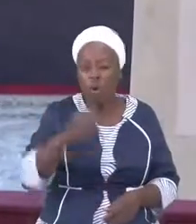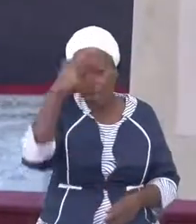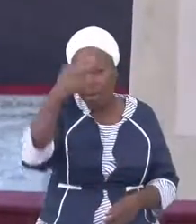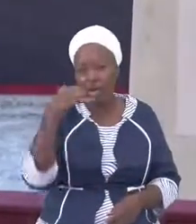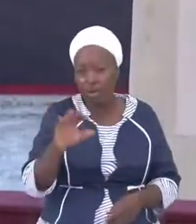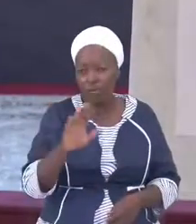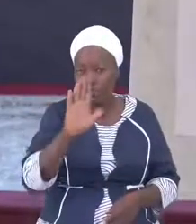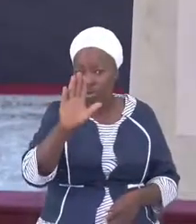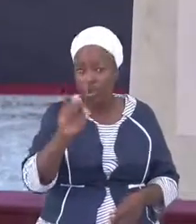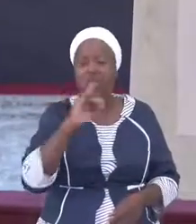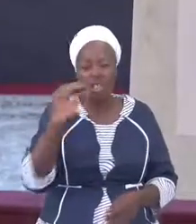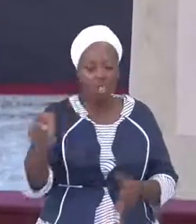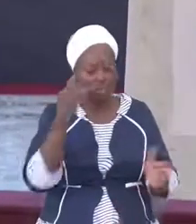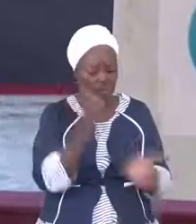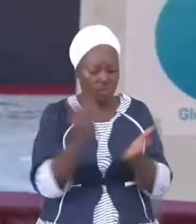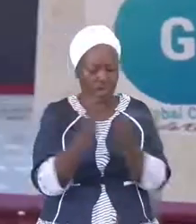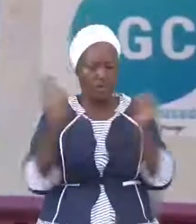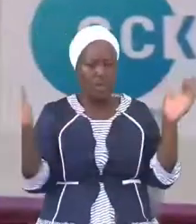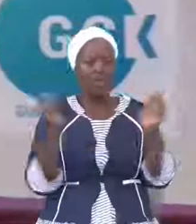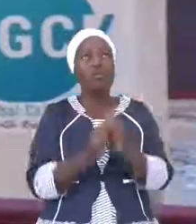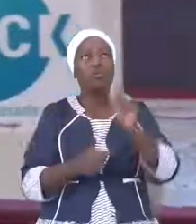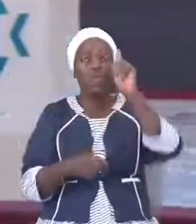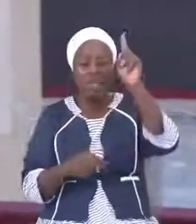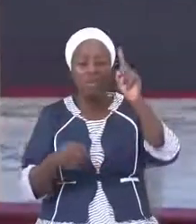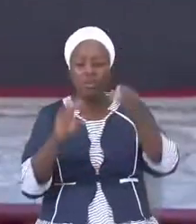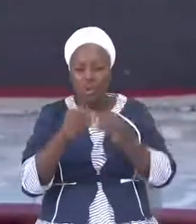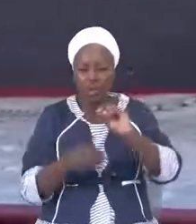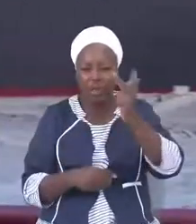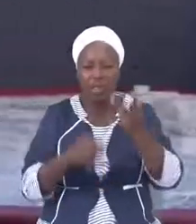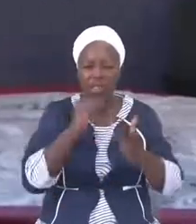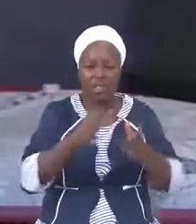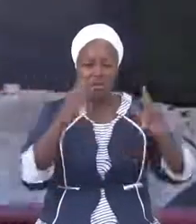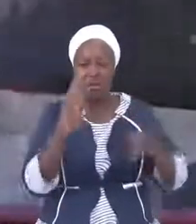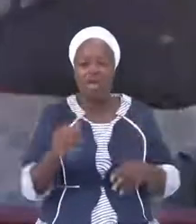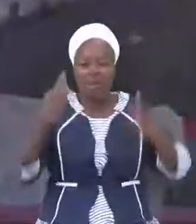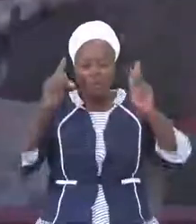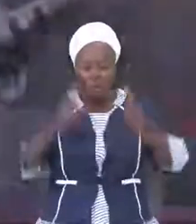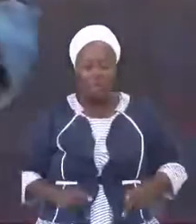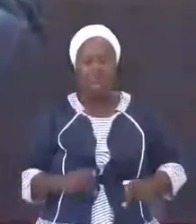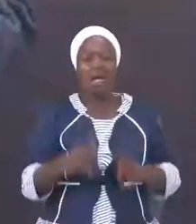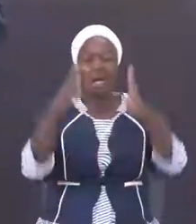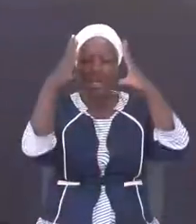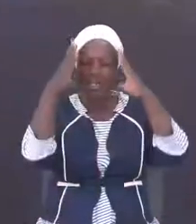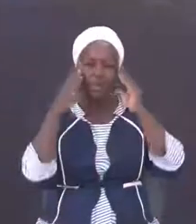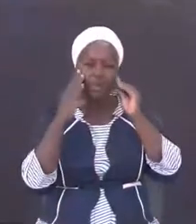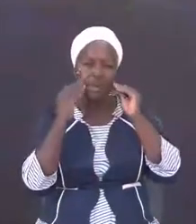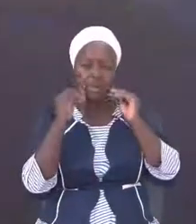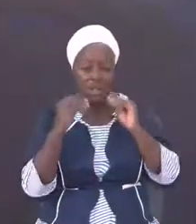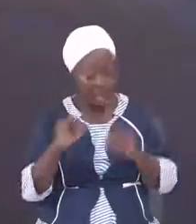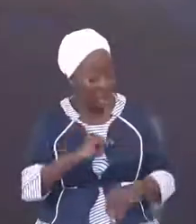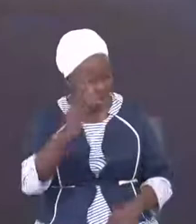cœur que ton vieil homme est crucifié avec lui. 3. par